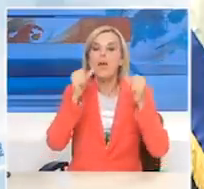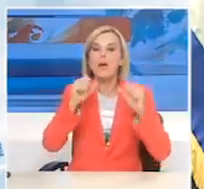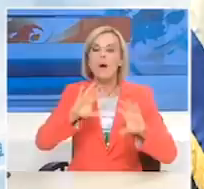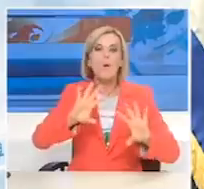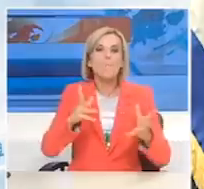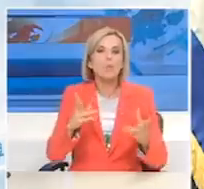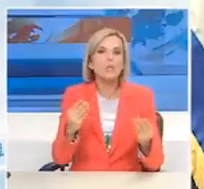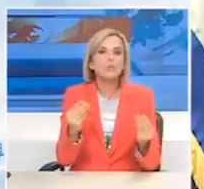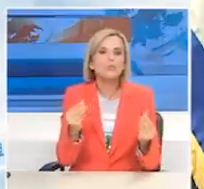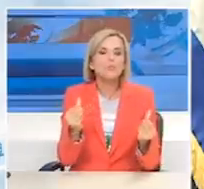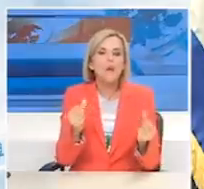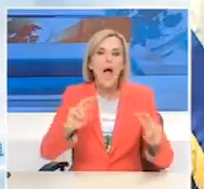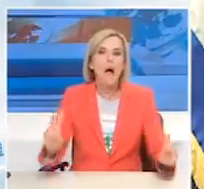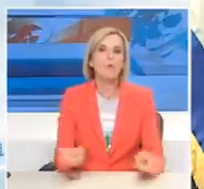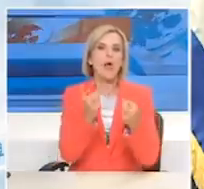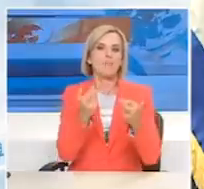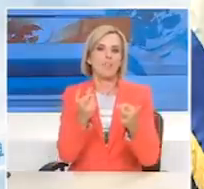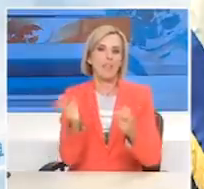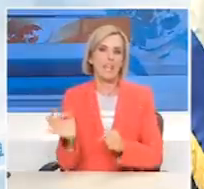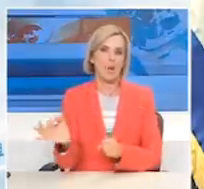διεθνείς αρχές και πότε υπήρξε επιφυλακή.